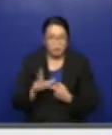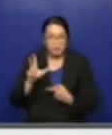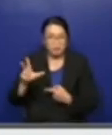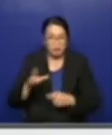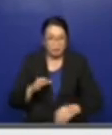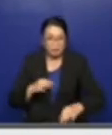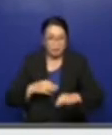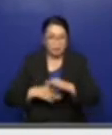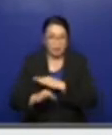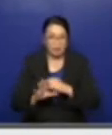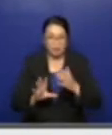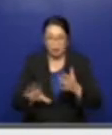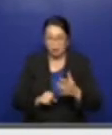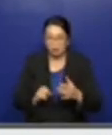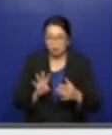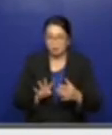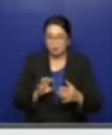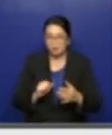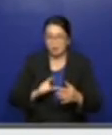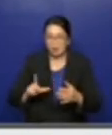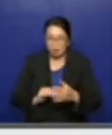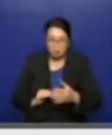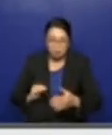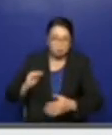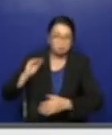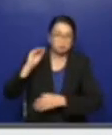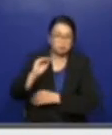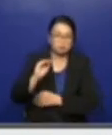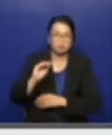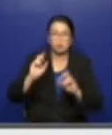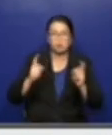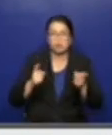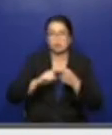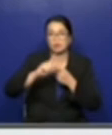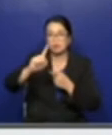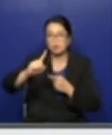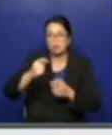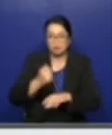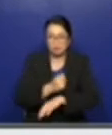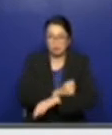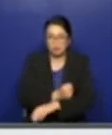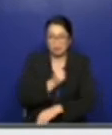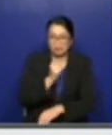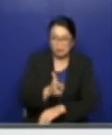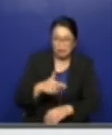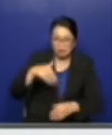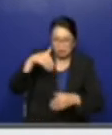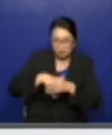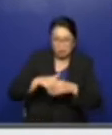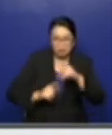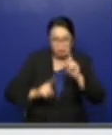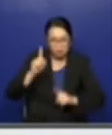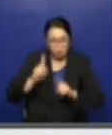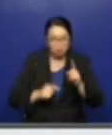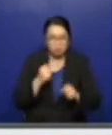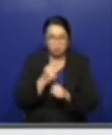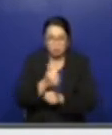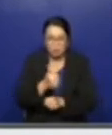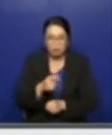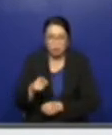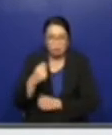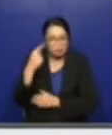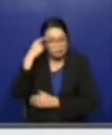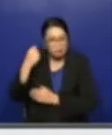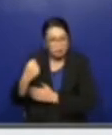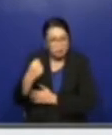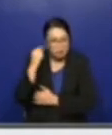อา400,000 ล้านเนี่ยขึ้นเป็นวงเล็บ1ก็ได้และวงเล็บ1เนี่ยมันจัดซื้อจัดจ้างตรงได้เลยฮะแล้วท่านมั่นใจได้ไงว่าท่านจะ